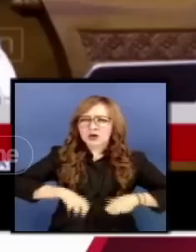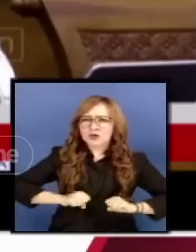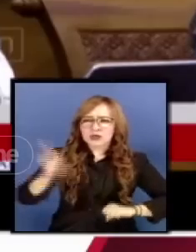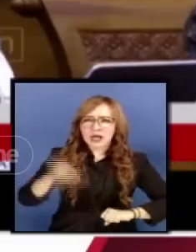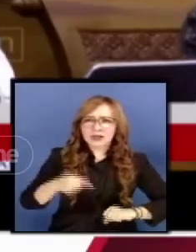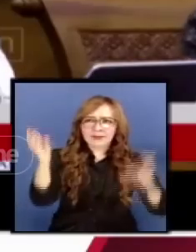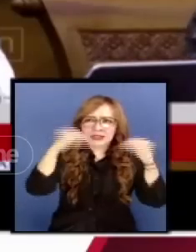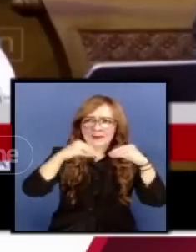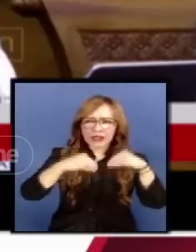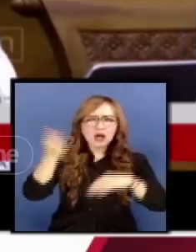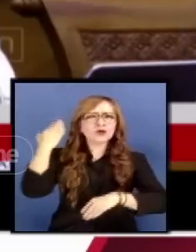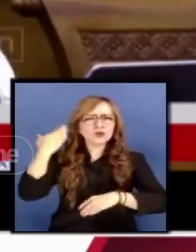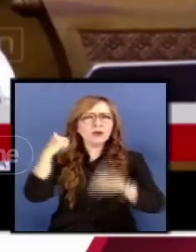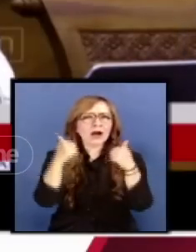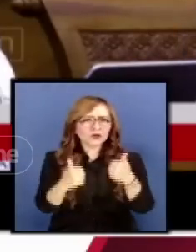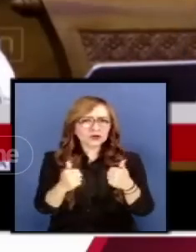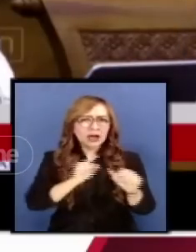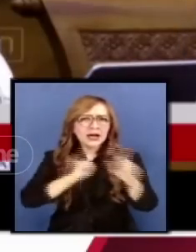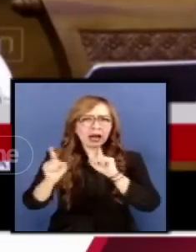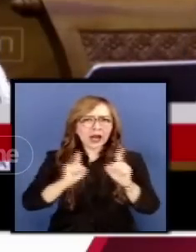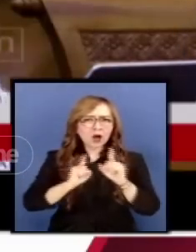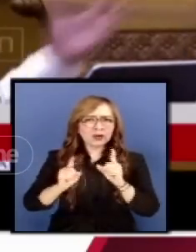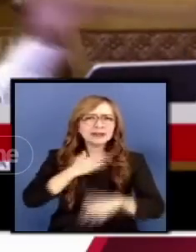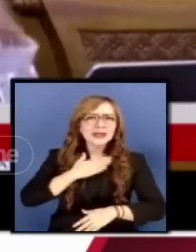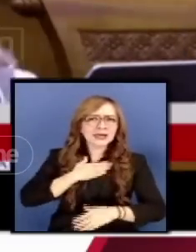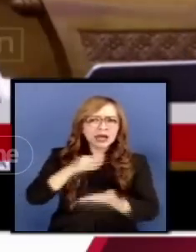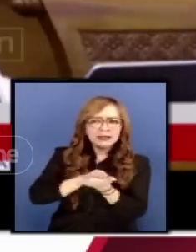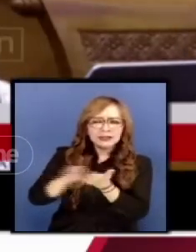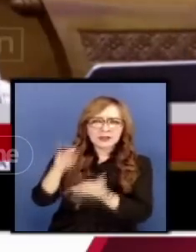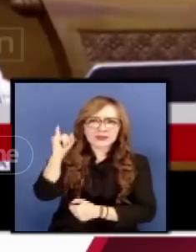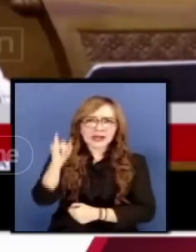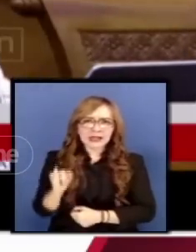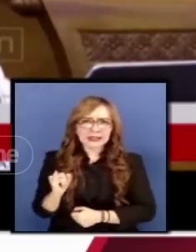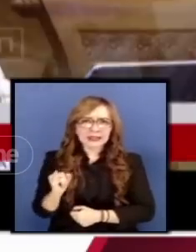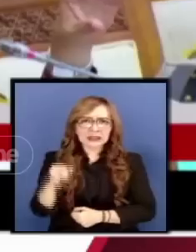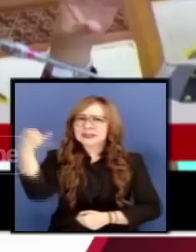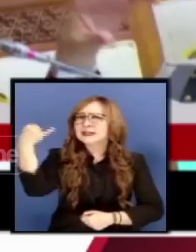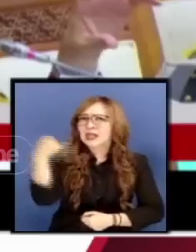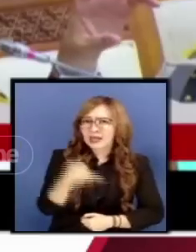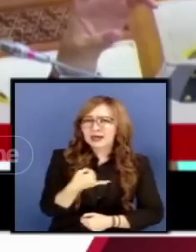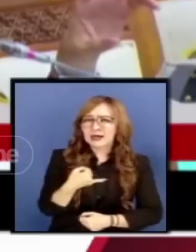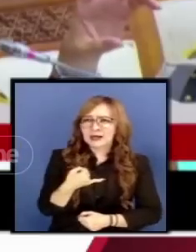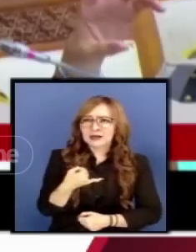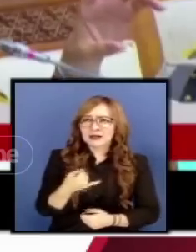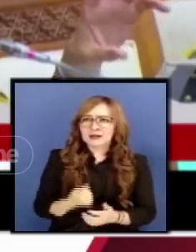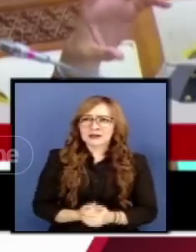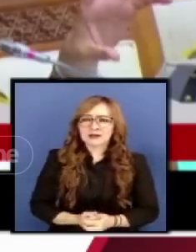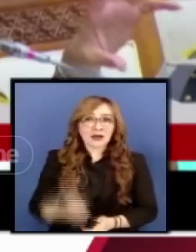bisa, mantap. Kalau yang Bung kirim belakangan, kalau diikat kadang-kadang melorot. Nah, itu, jadi karena